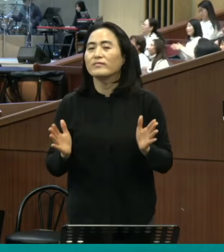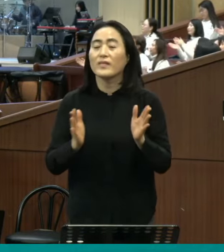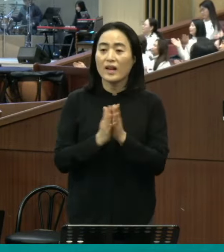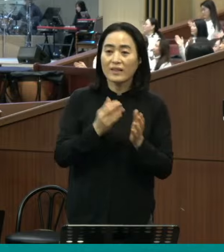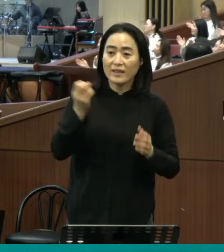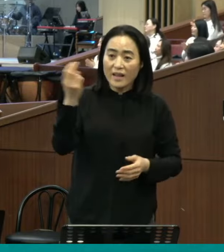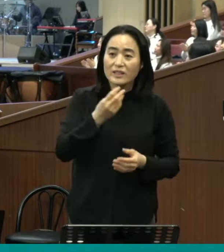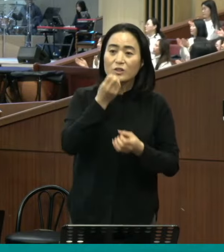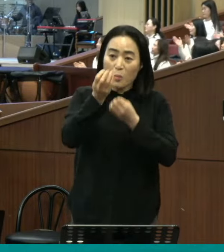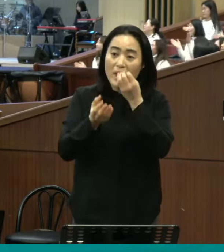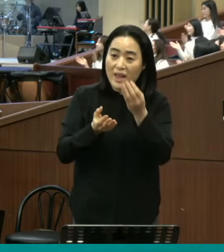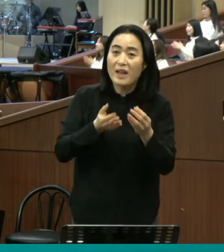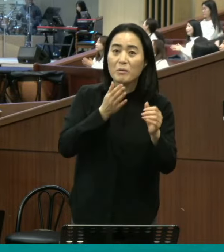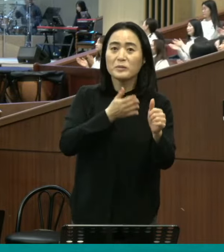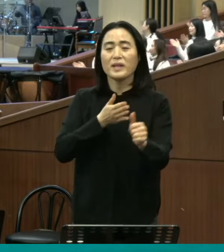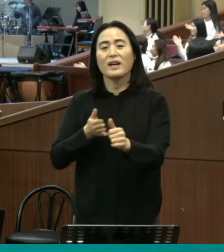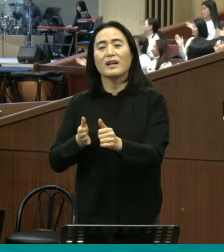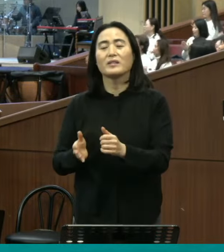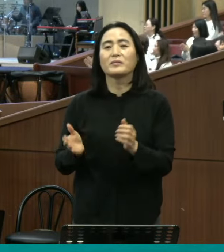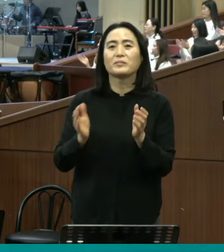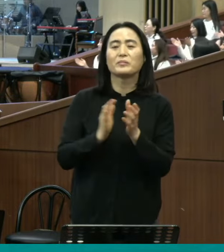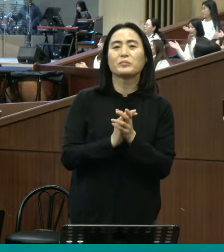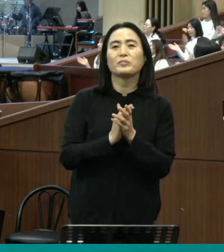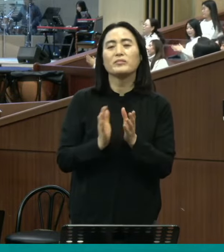고백해볼까요? 아무것도 알 수 없고